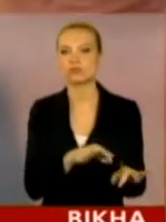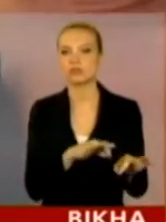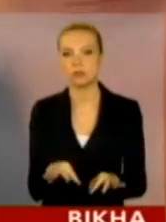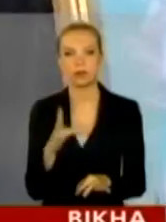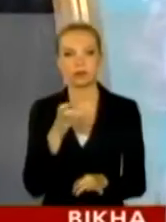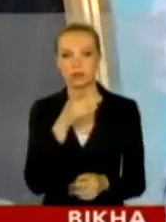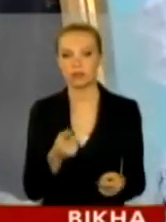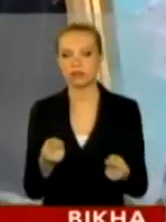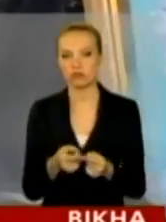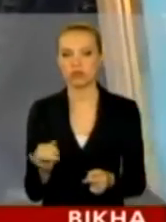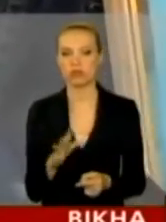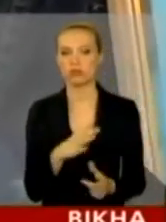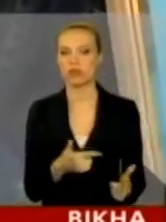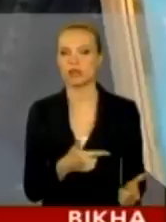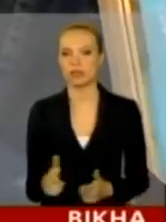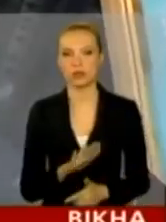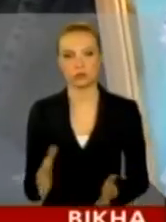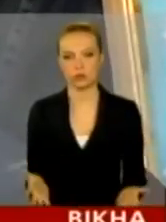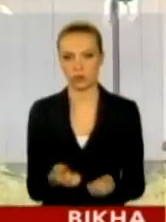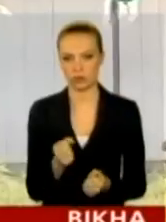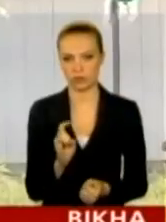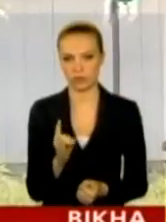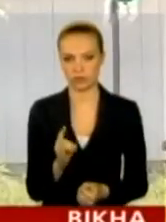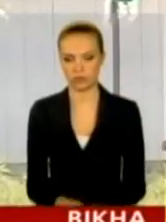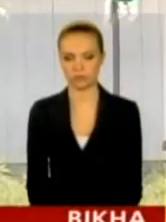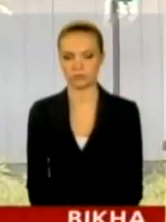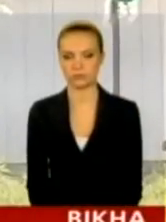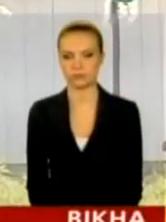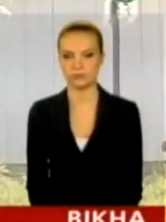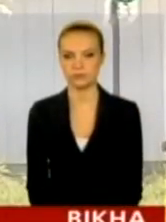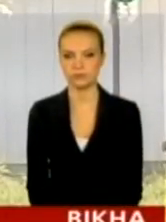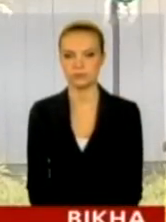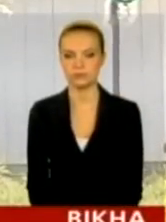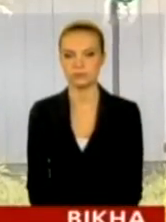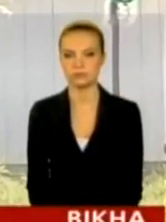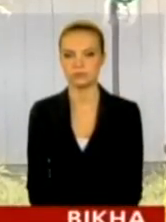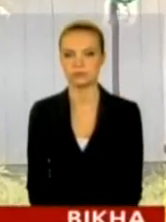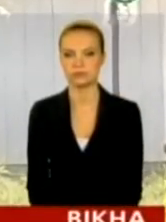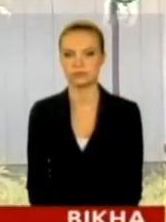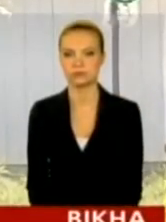приїхала невчасно і була не готовою рятувати дитину. Світлана Козлик, Марина Криворотова, програма «Вікна», СТБ.